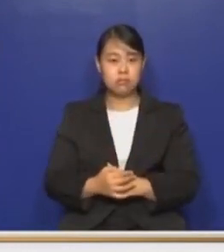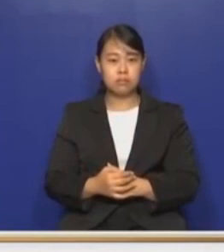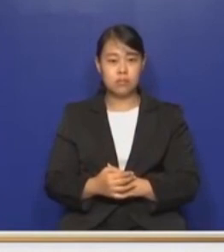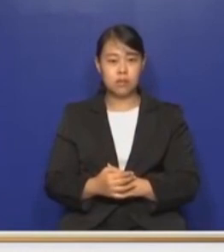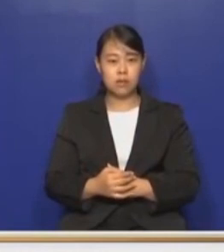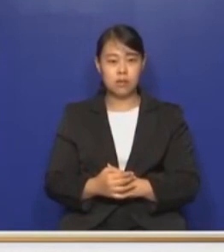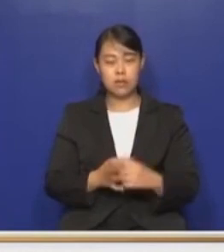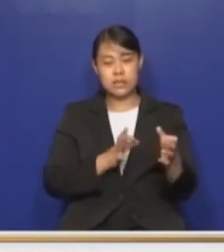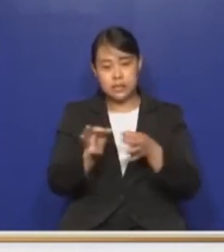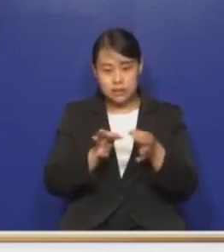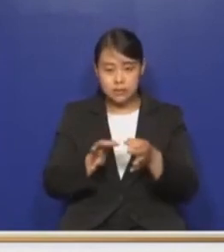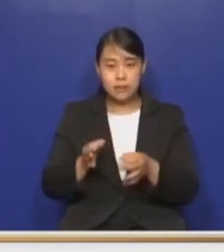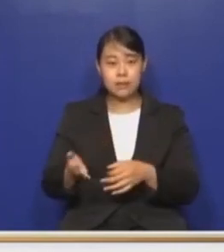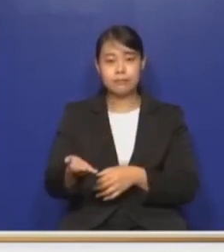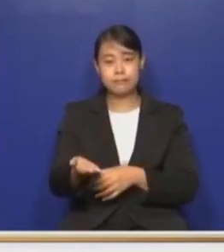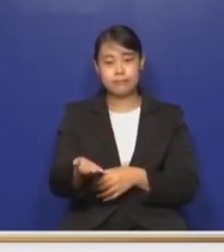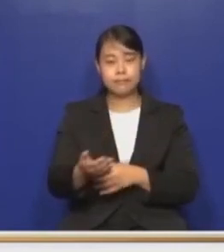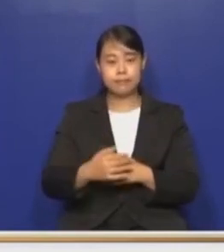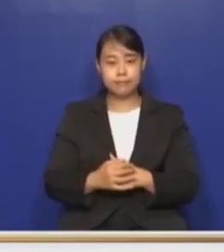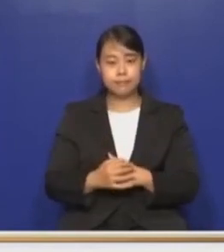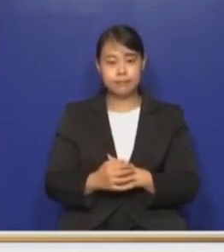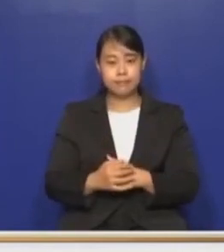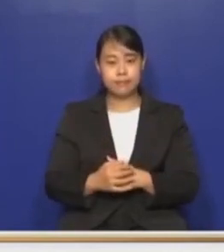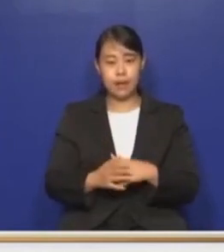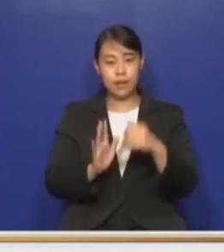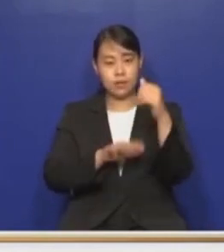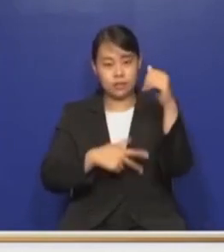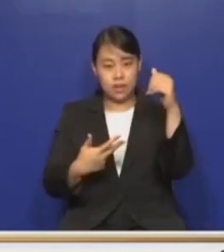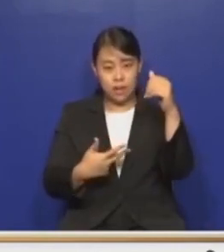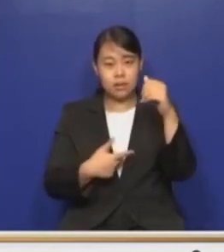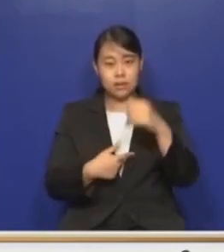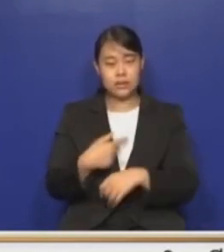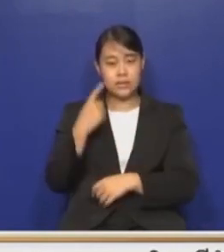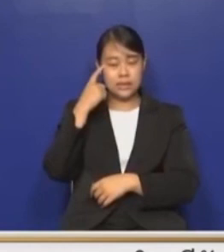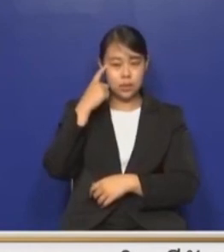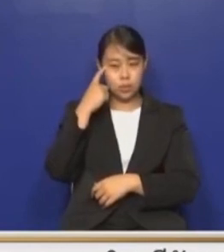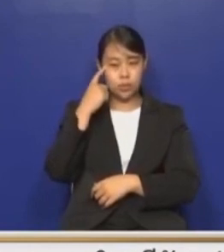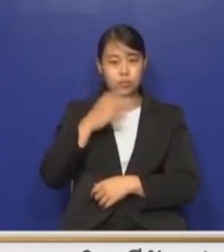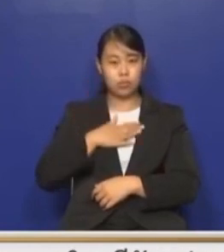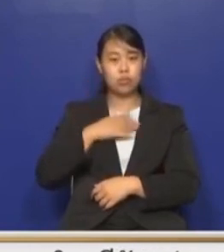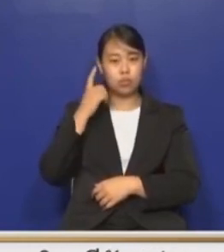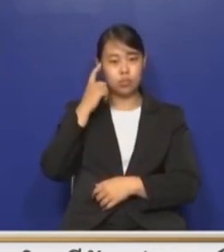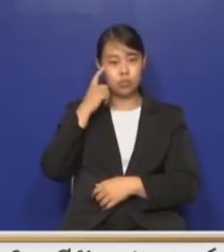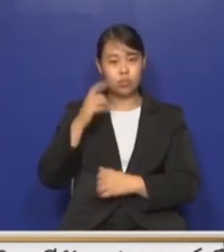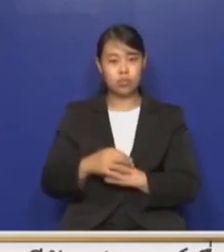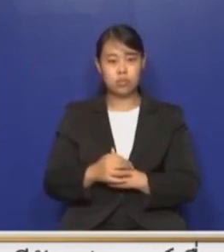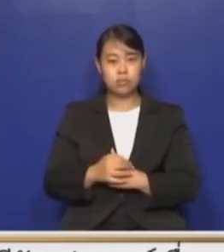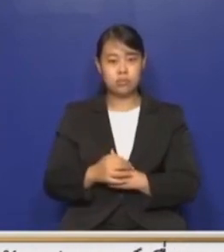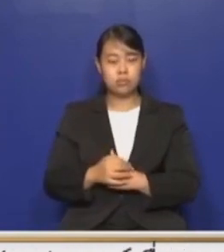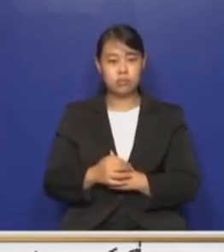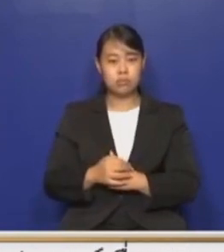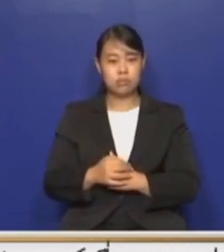ท่านานทททาน่านท่ทานานท่านท่านท่านท่านท่านานานทาน